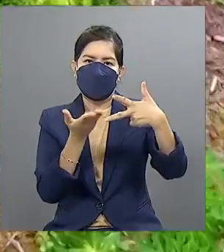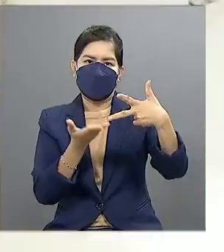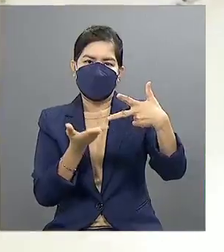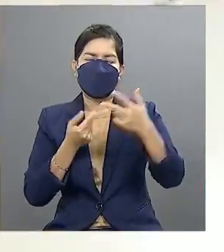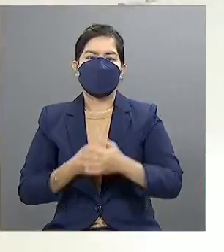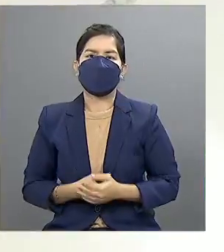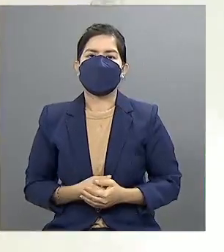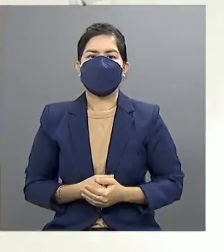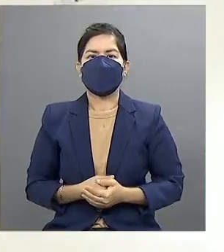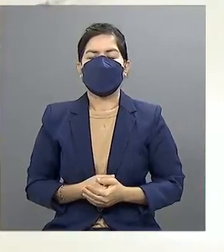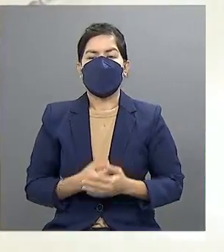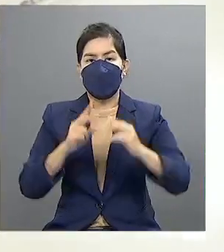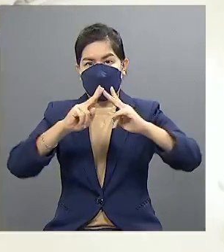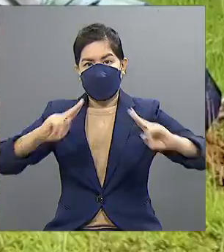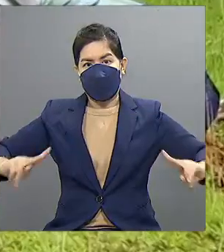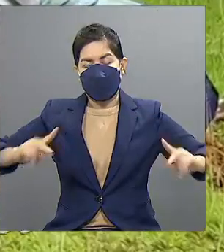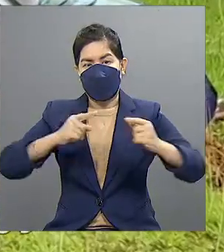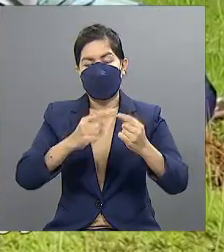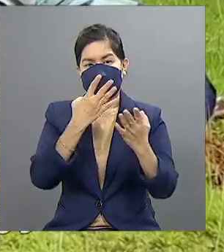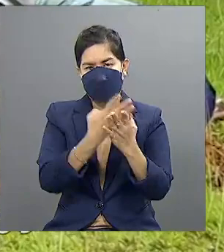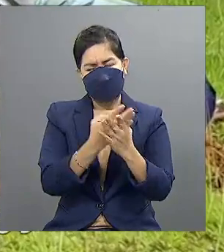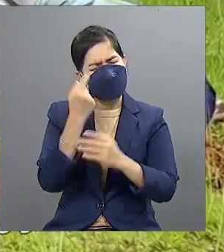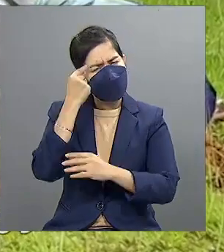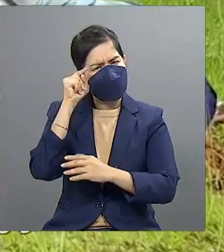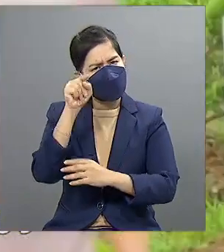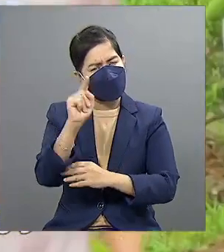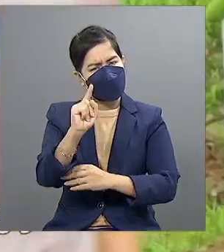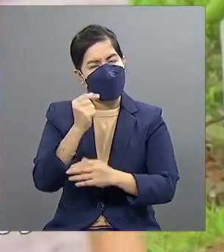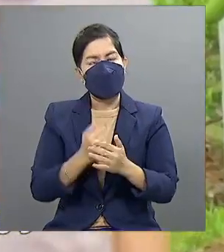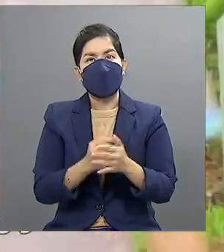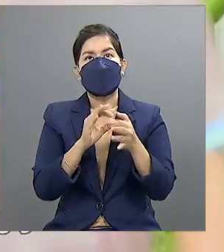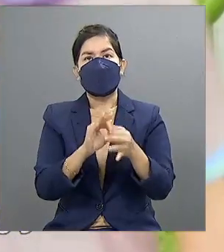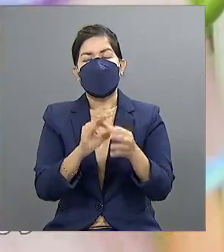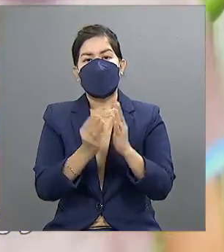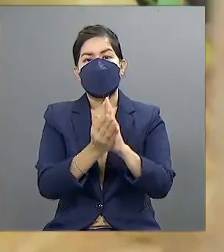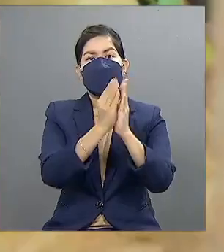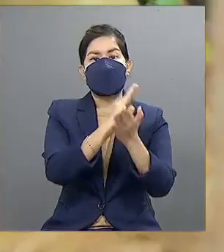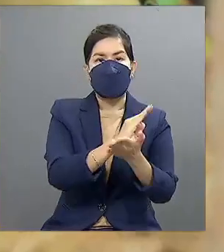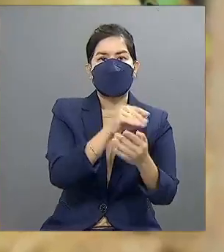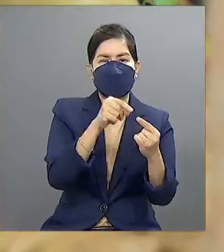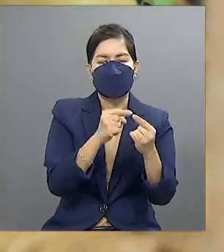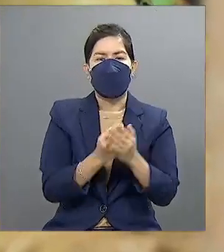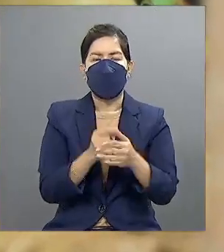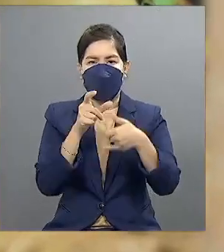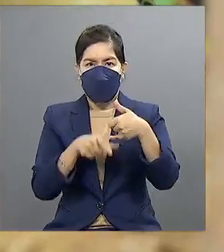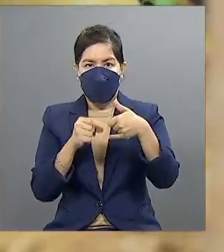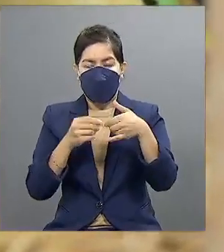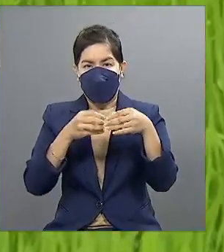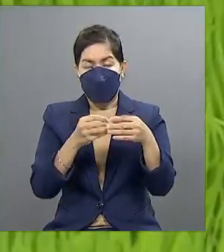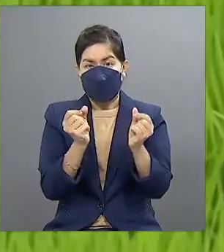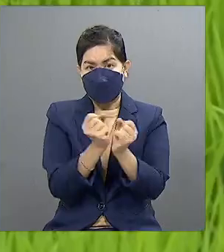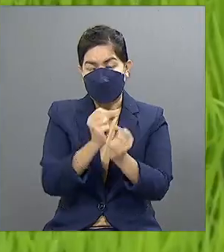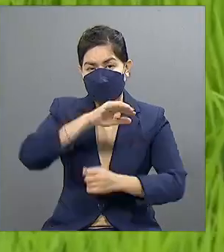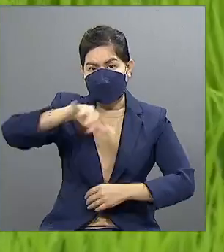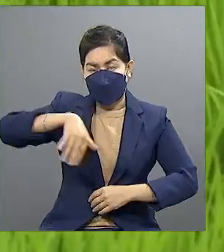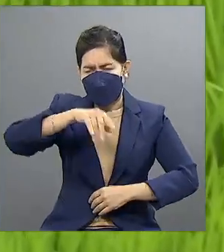กรมราชทัณฑ์เองนะครับก็มองว่ามีแนวทางแนวคิดในการที่จะปรับเปลี่ยนพื้นนาพฤตินิสัยของพี่น้องผู้ต้องขังก็คือนำแนวทางให้เขา